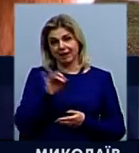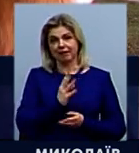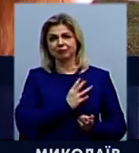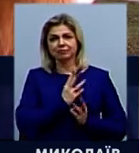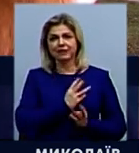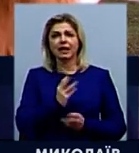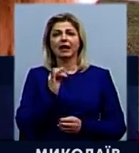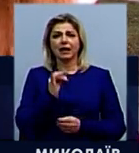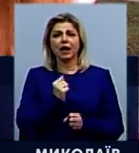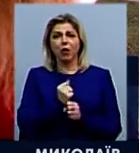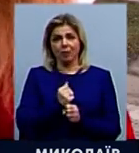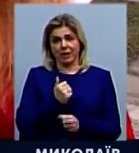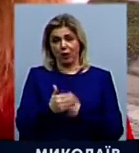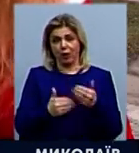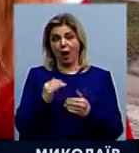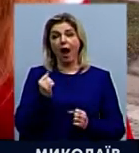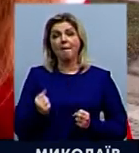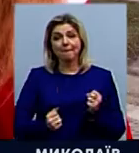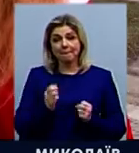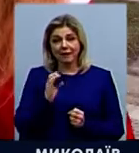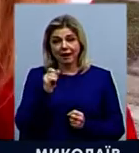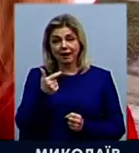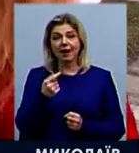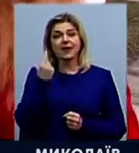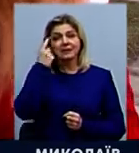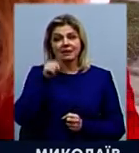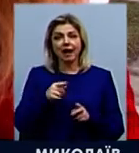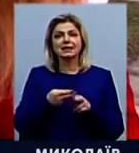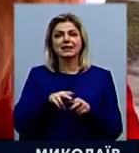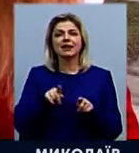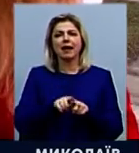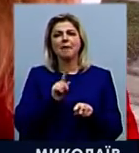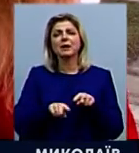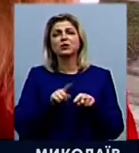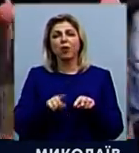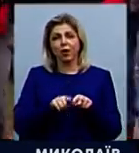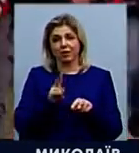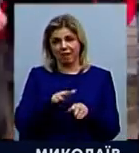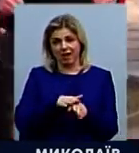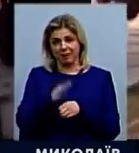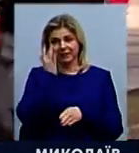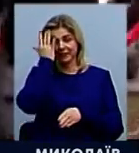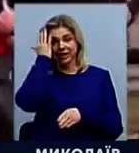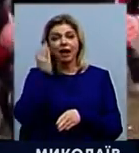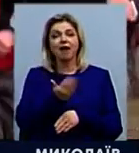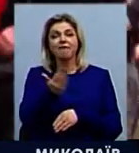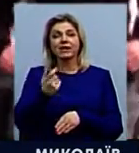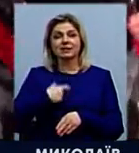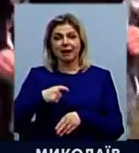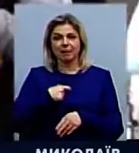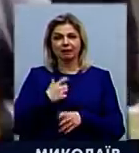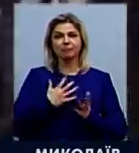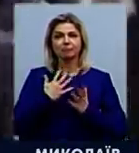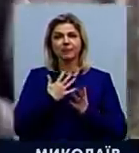робити кроки. А біг – це, знаєте, як таке прискорення до здійснення мрії. То ви себе стимулюєте